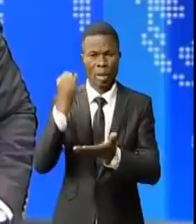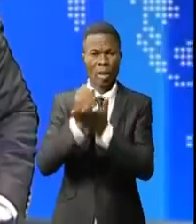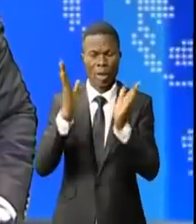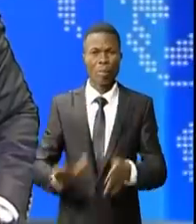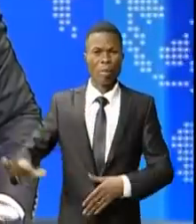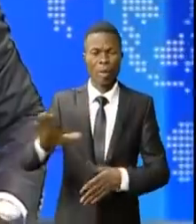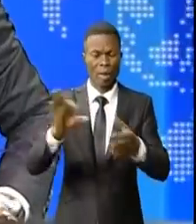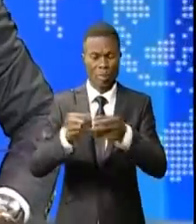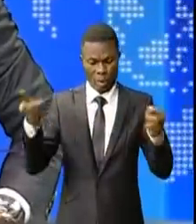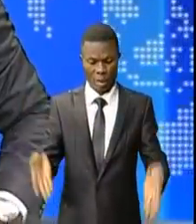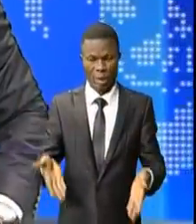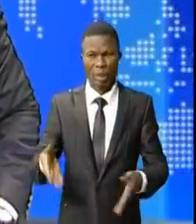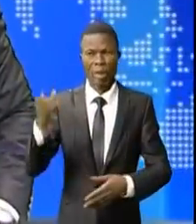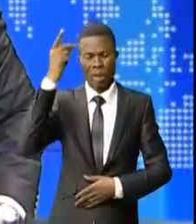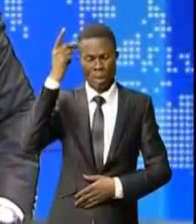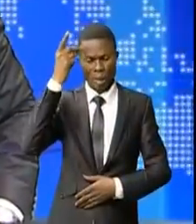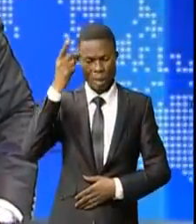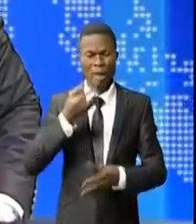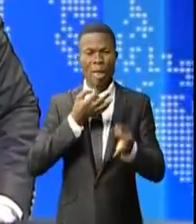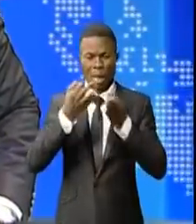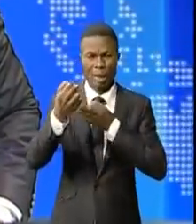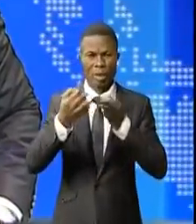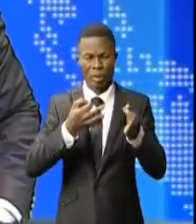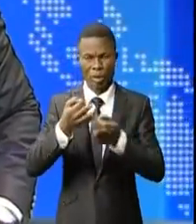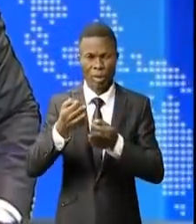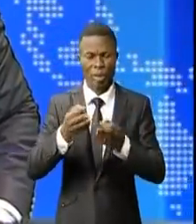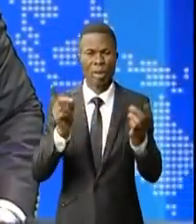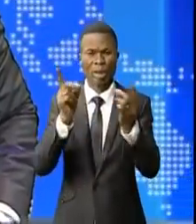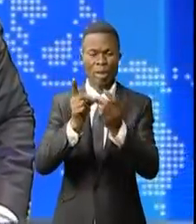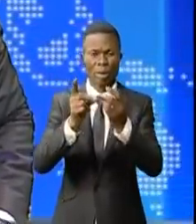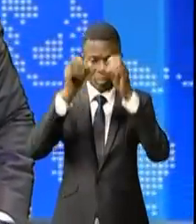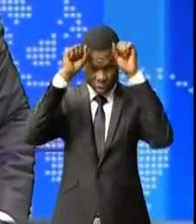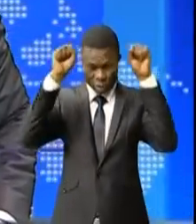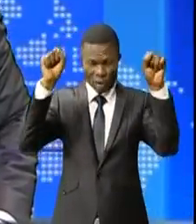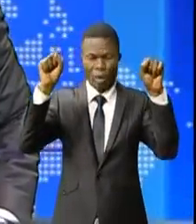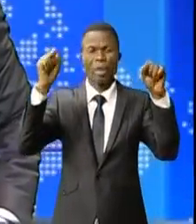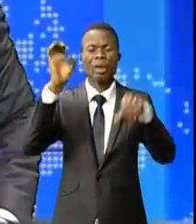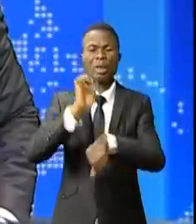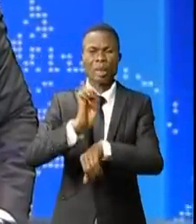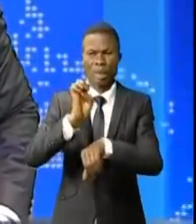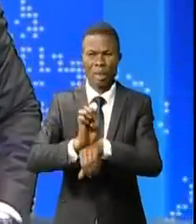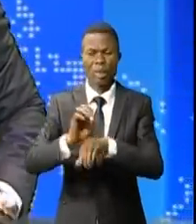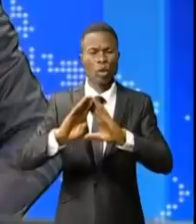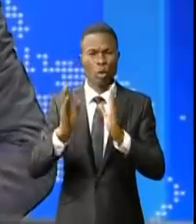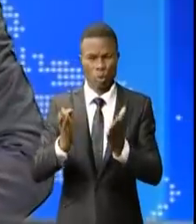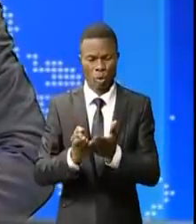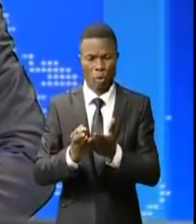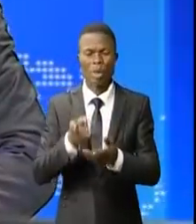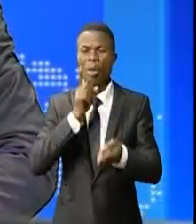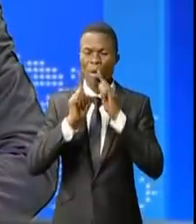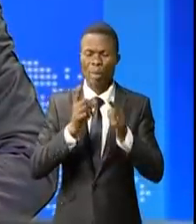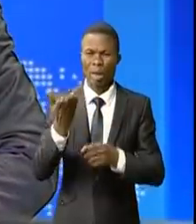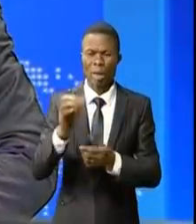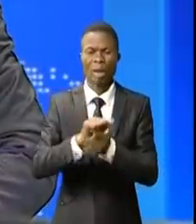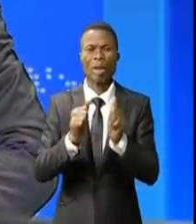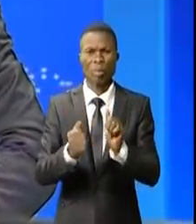ambassadeur, accrédité à Kinshasa, Mike Hammer, a rencontré le chef des confessions religieuses avec qui il a débattu de